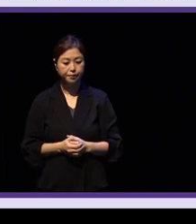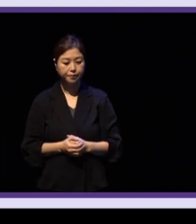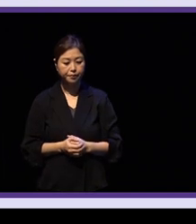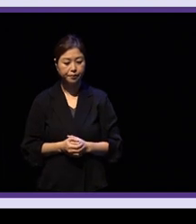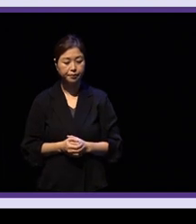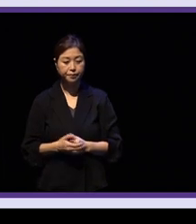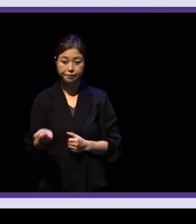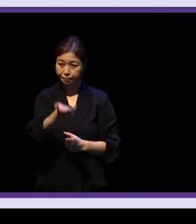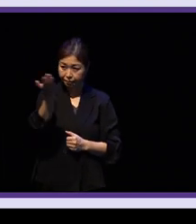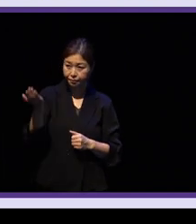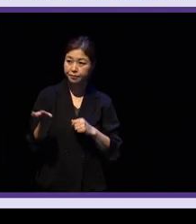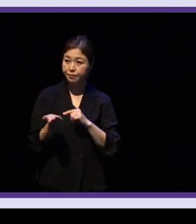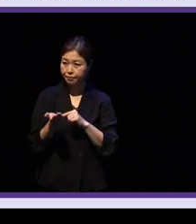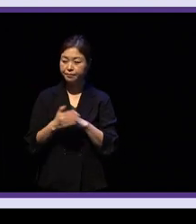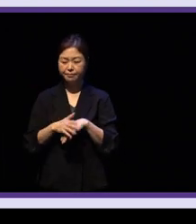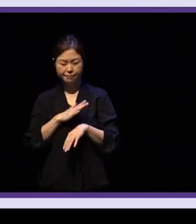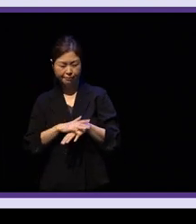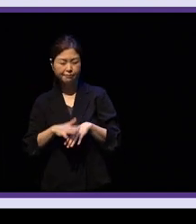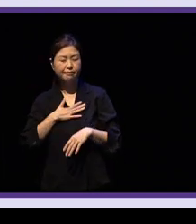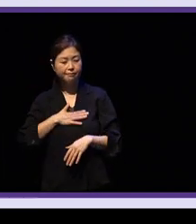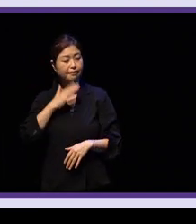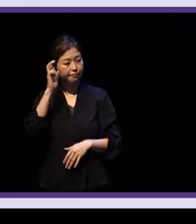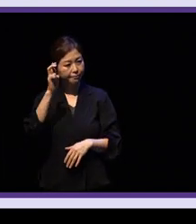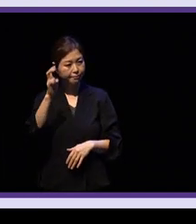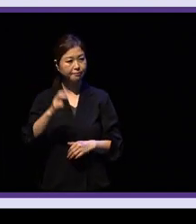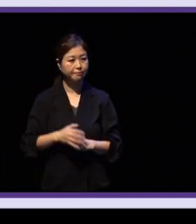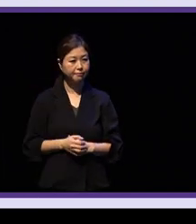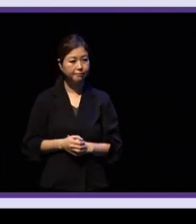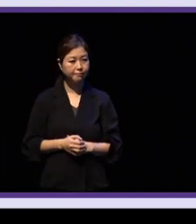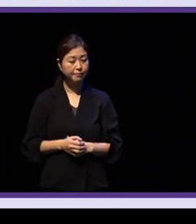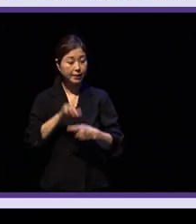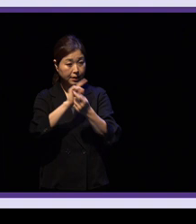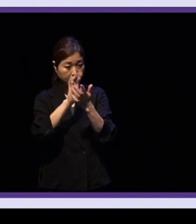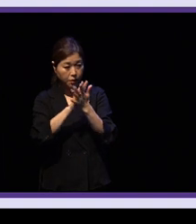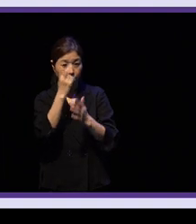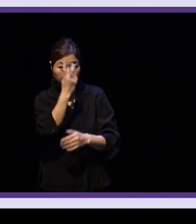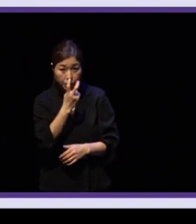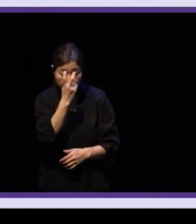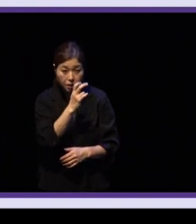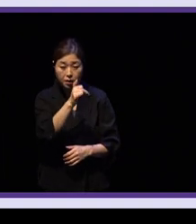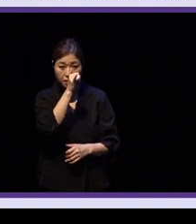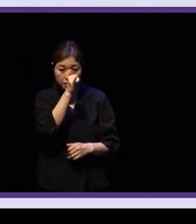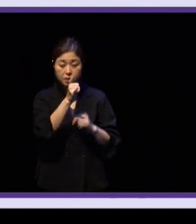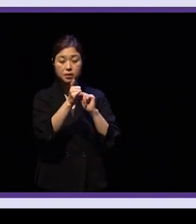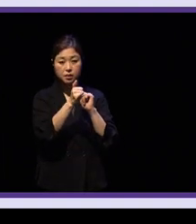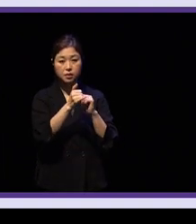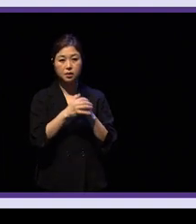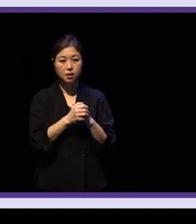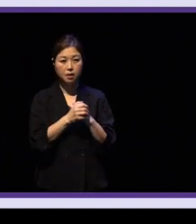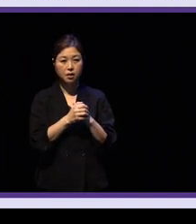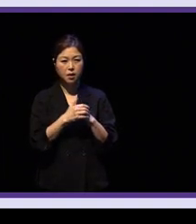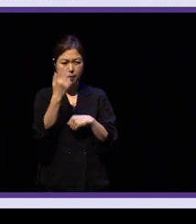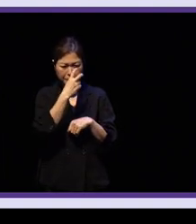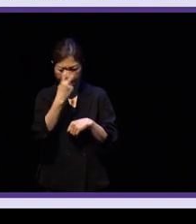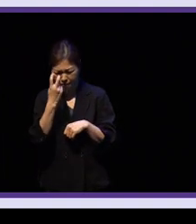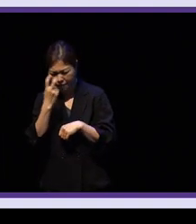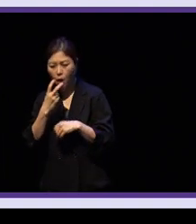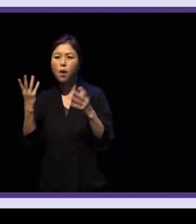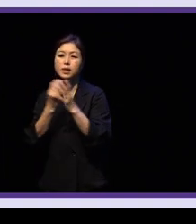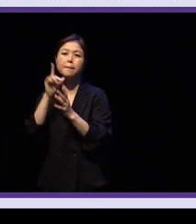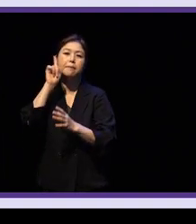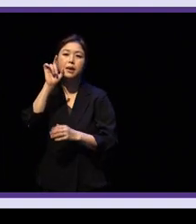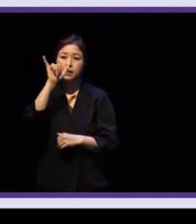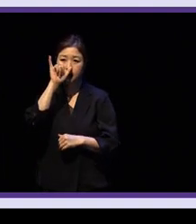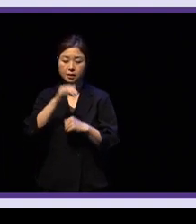아시 아마도 아시는 분이 많으시겠지만 저희가 현장 모니터링을 선정단지 사업에 대해서는 전수 모니터링을 합니다